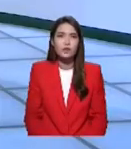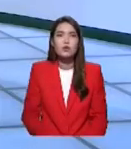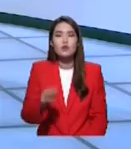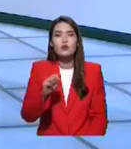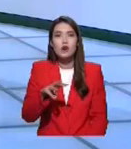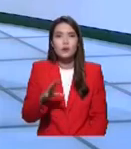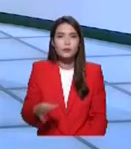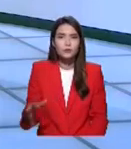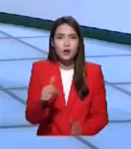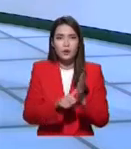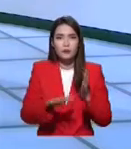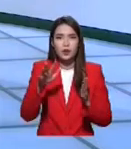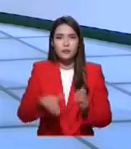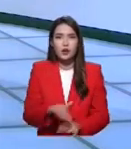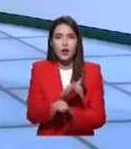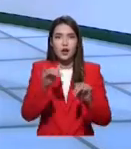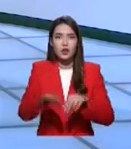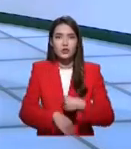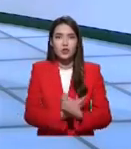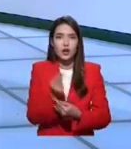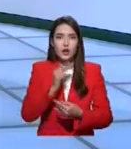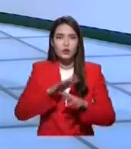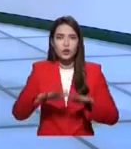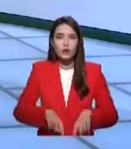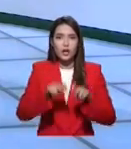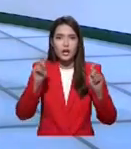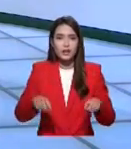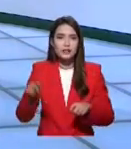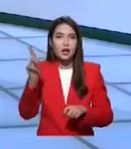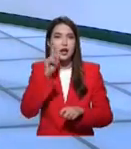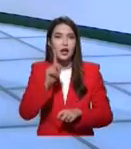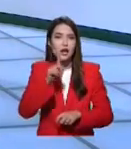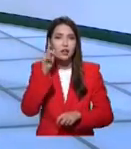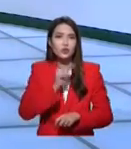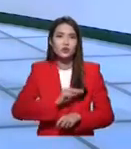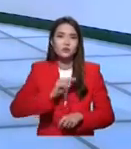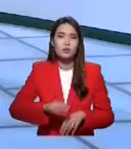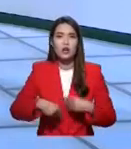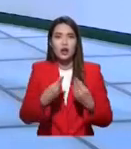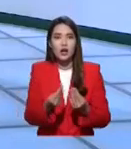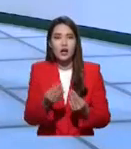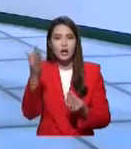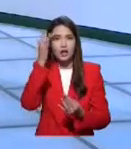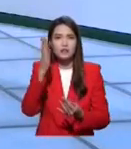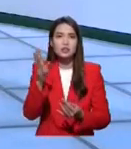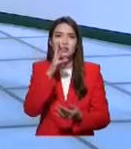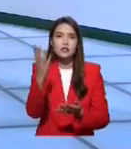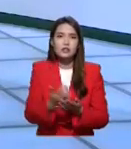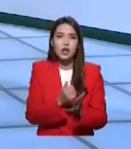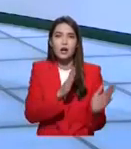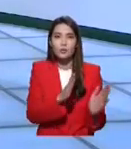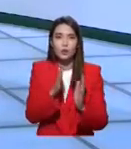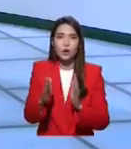Жамбыл облысында 65 мыңнан астам жаңа жұмыс орны ашылды. Әзіресе жастарды жұмыспен қамтуға басымдық берілмек. Табысы тұрақты